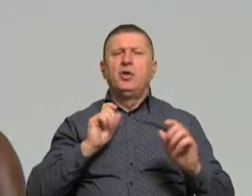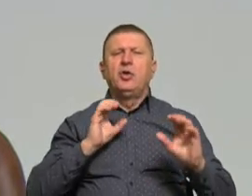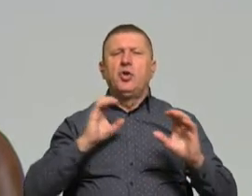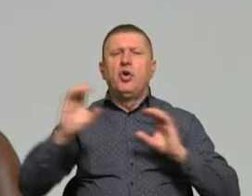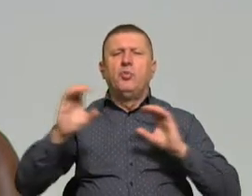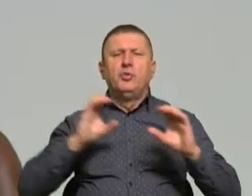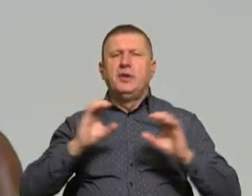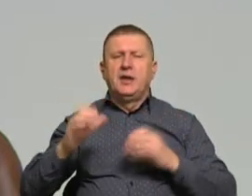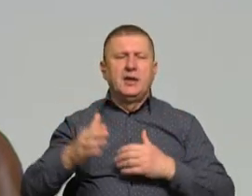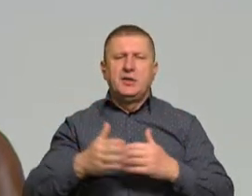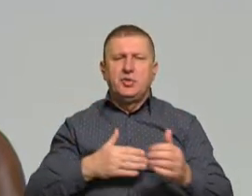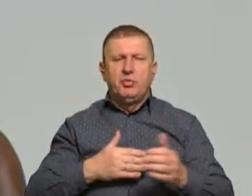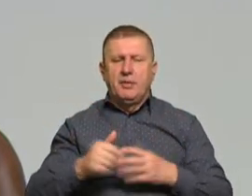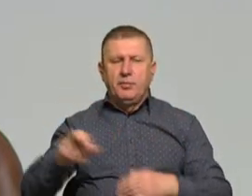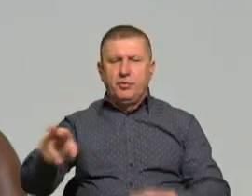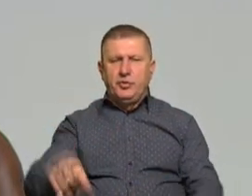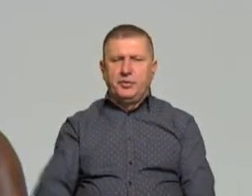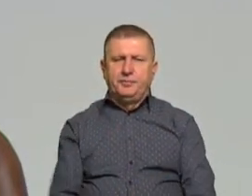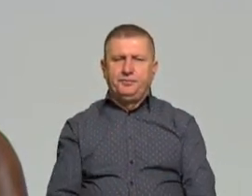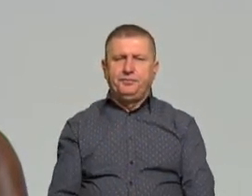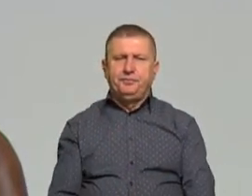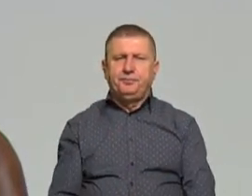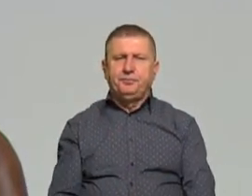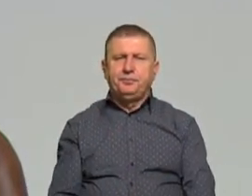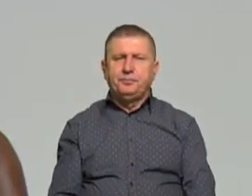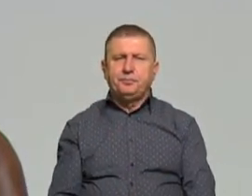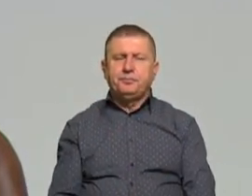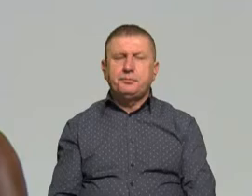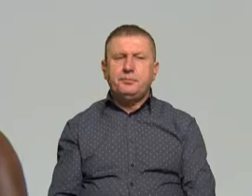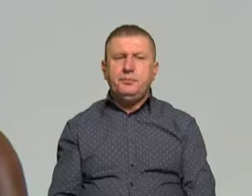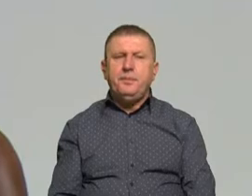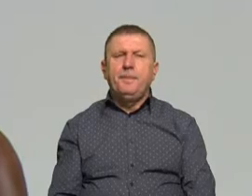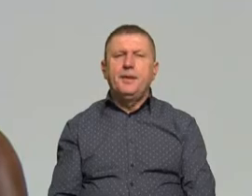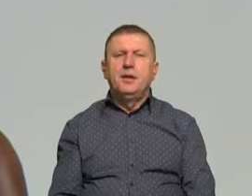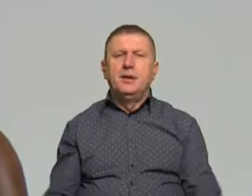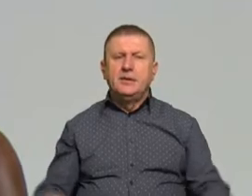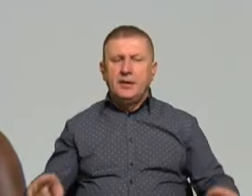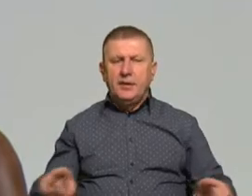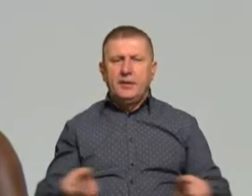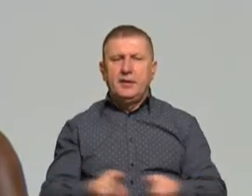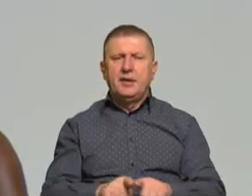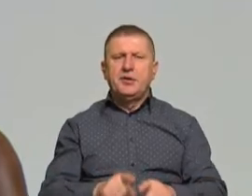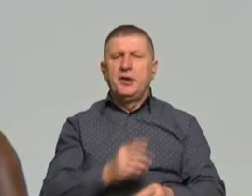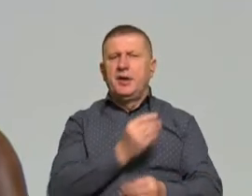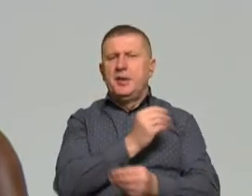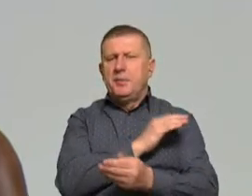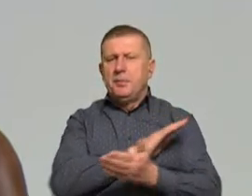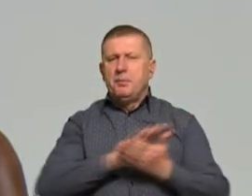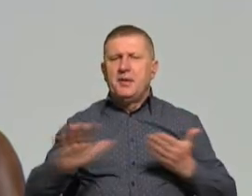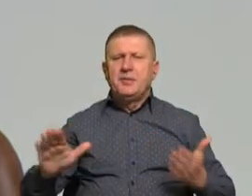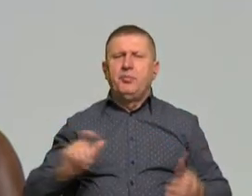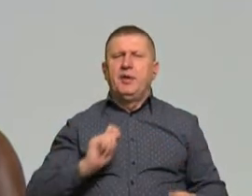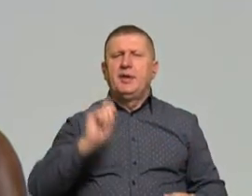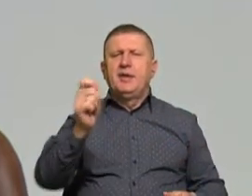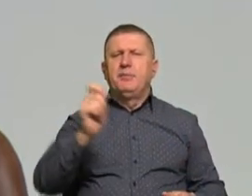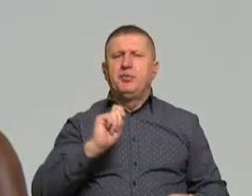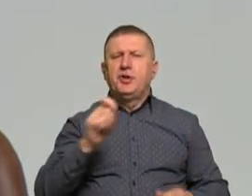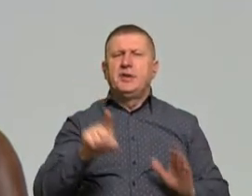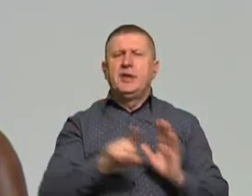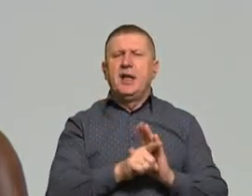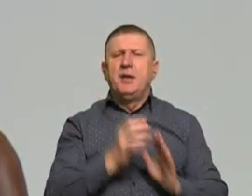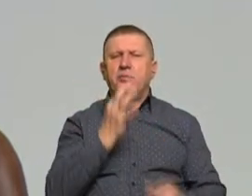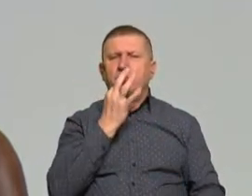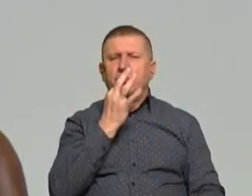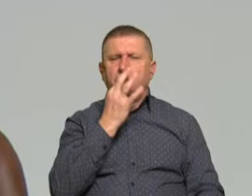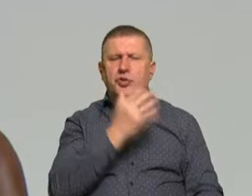również postulat obecnej ekipy z poprzedniej kadencji, czyli bezpłatne przejazdy dla młodzieży szkolnej,